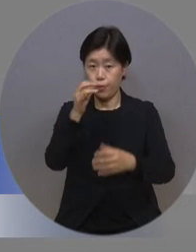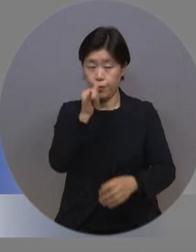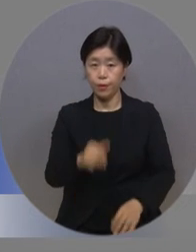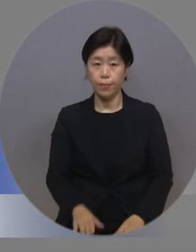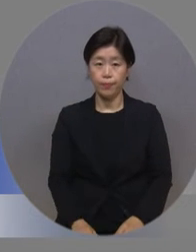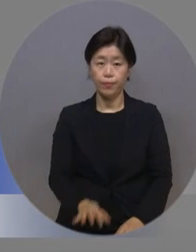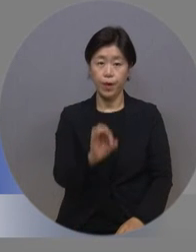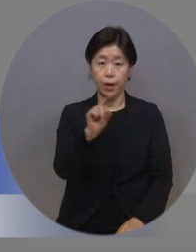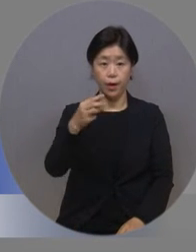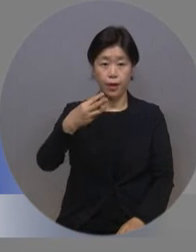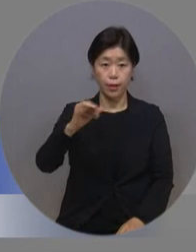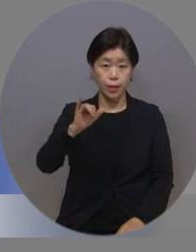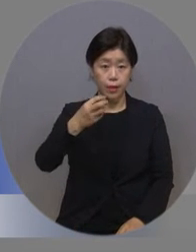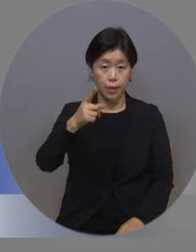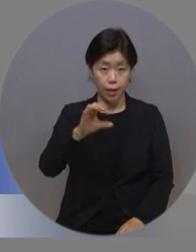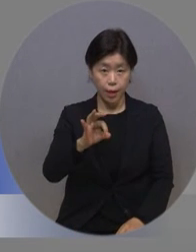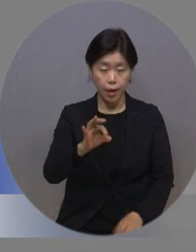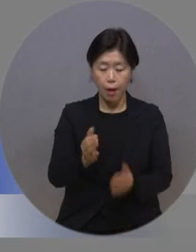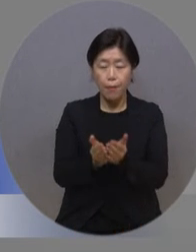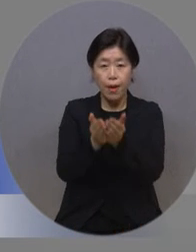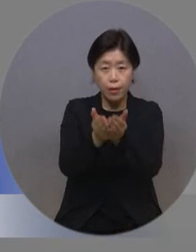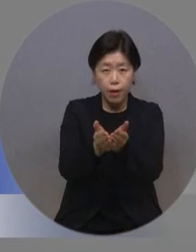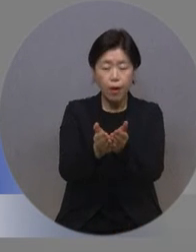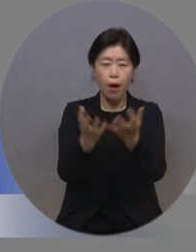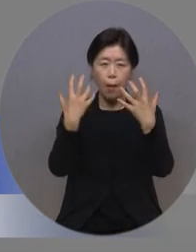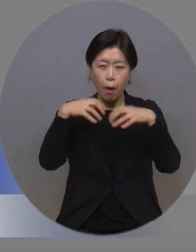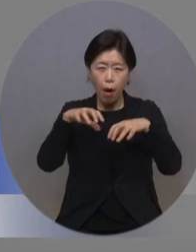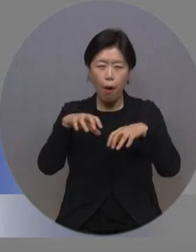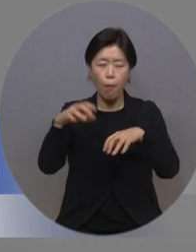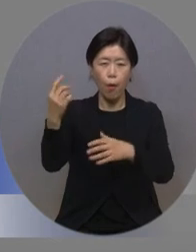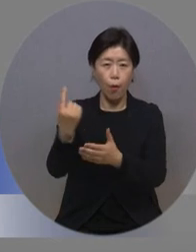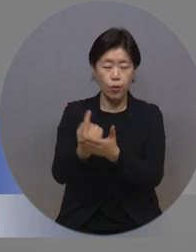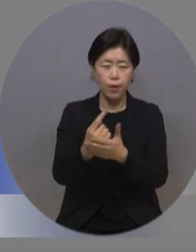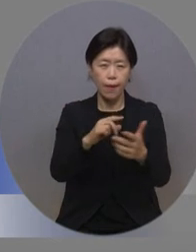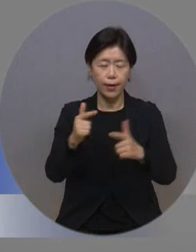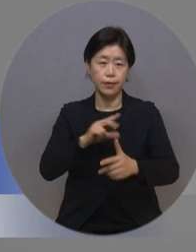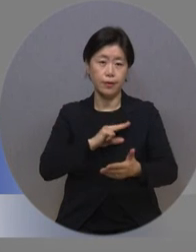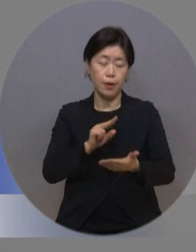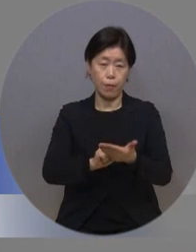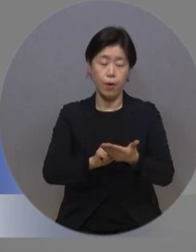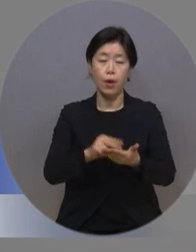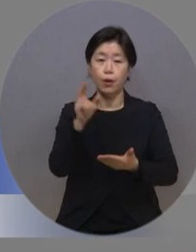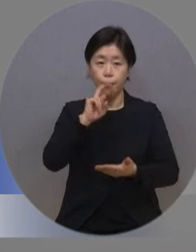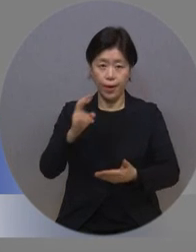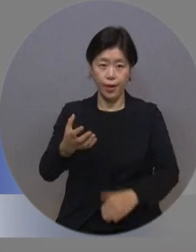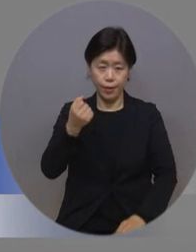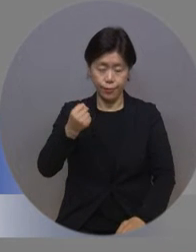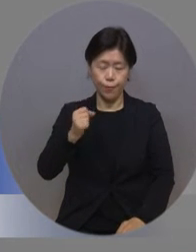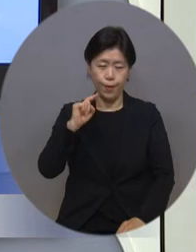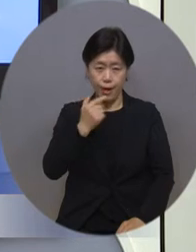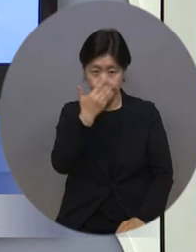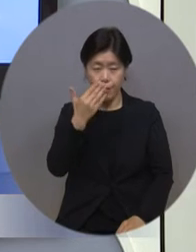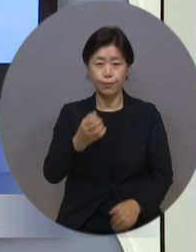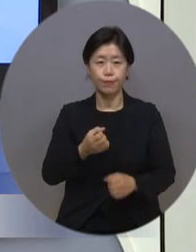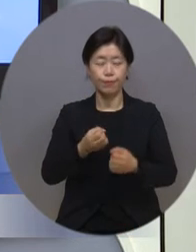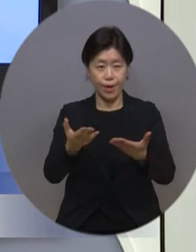아리랑과 배 띄어라 범 내려온다 등을 연주하며이 국악의 아름다움을 세계에 알릴 예정입니다